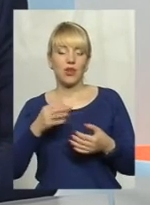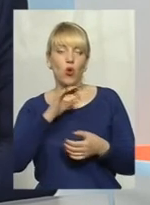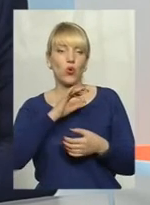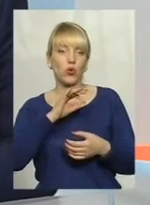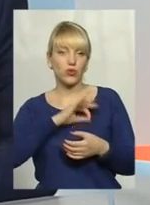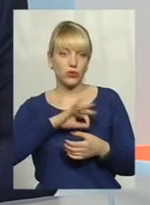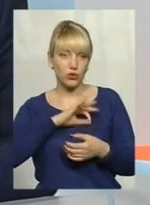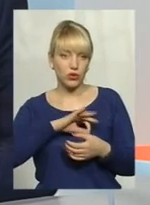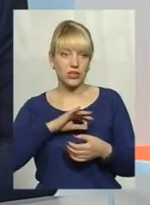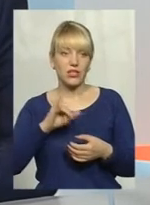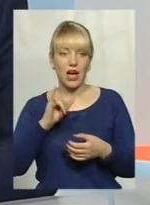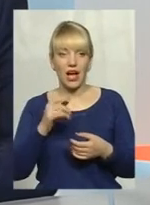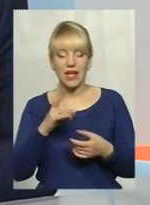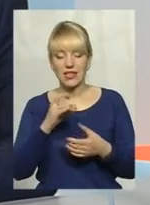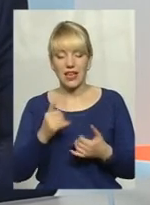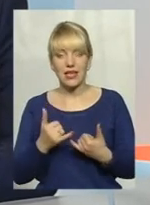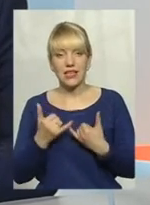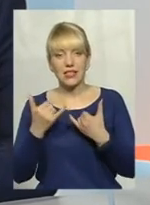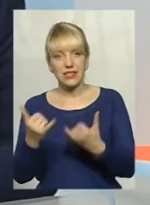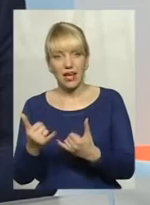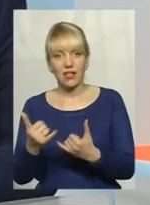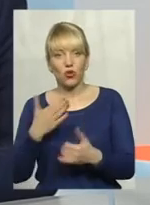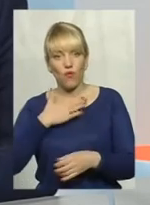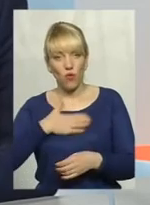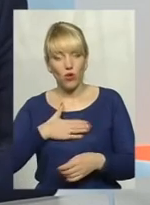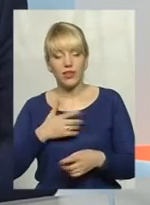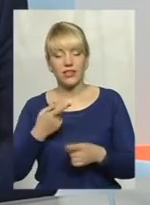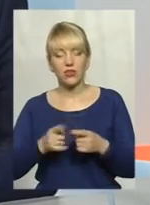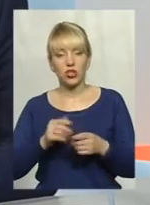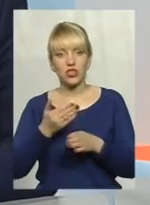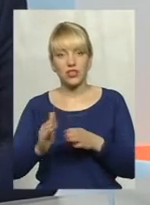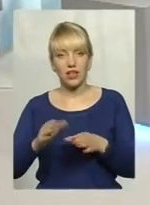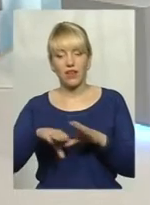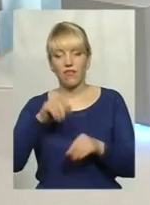задоволення тієї частини виборців, які його обрали.